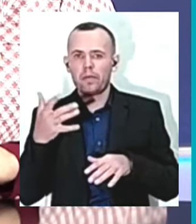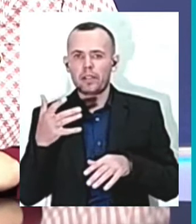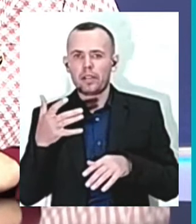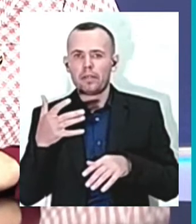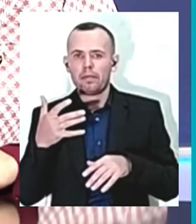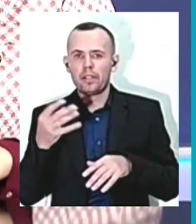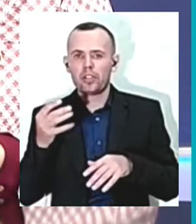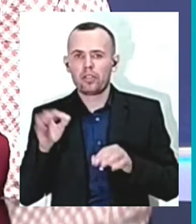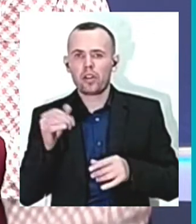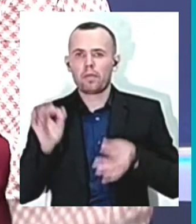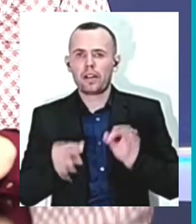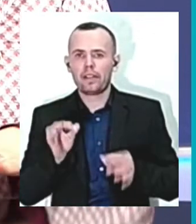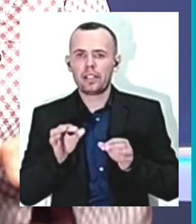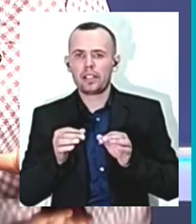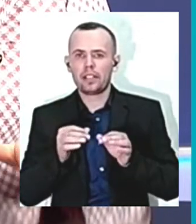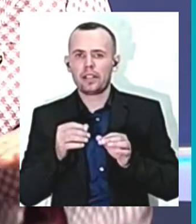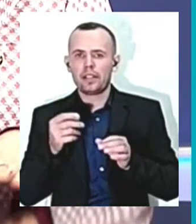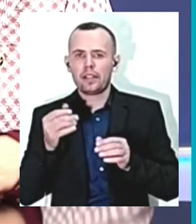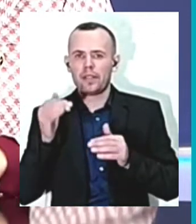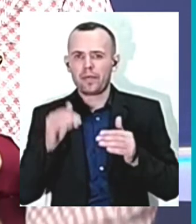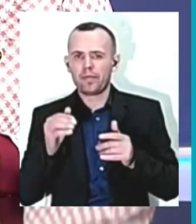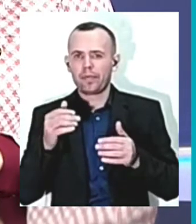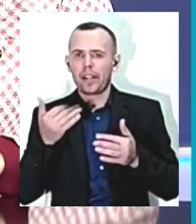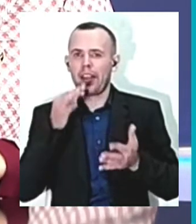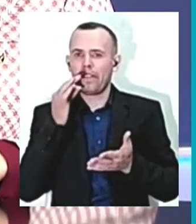73%, безпека, гідність і відповідальність